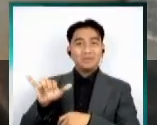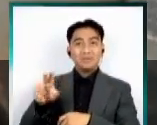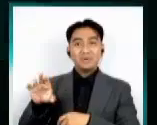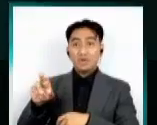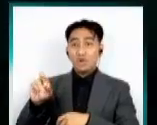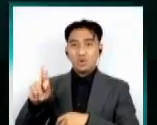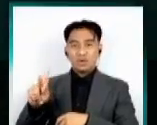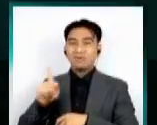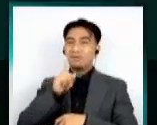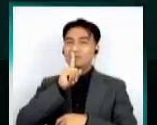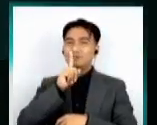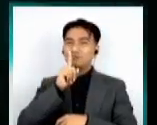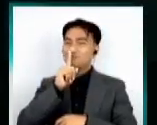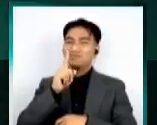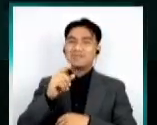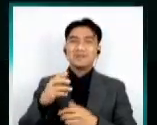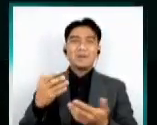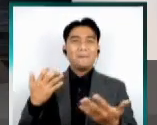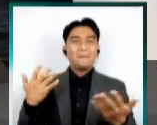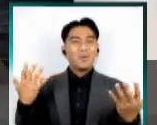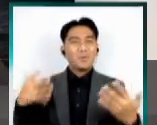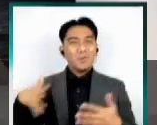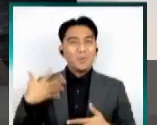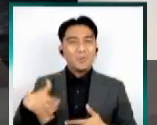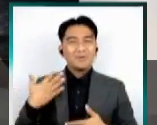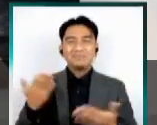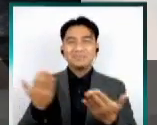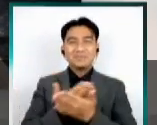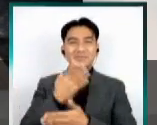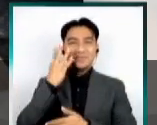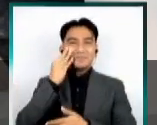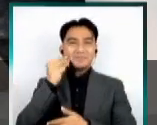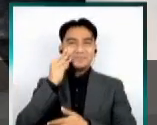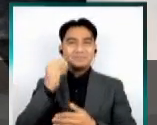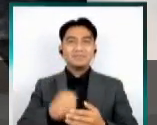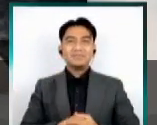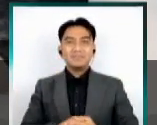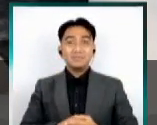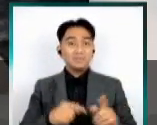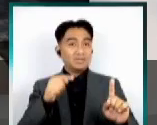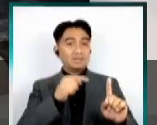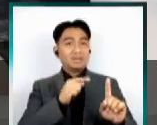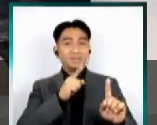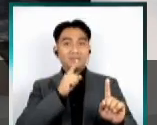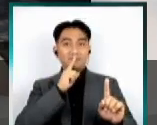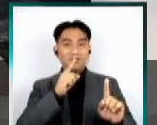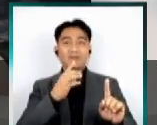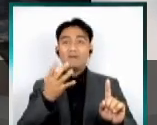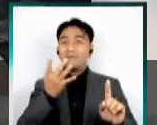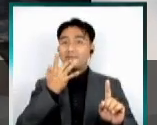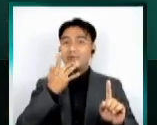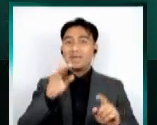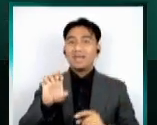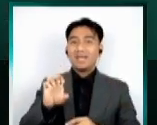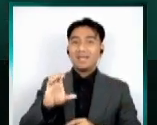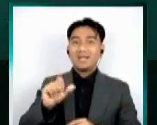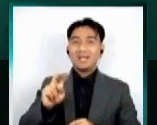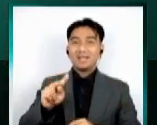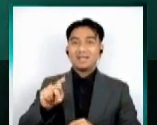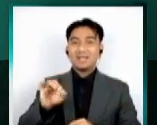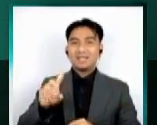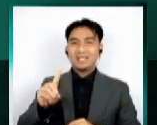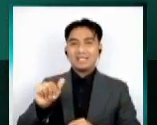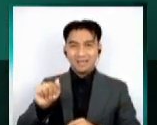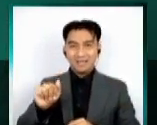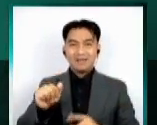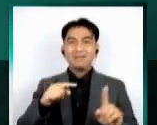it's a big thing. At ang Encantadia, all-time favorite pala ng kanyang anak. Mabuti raw at na-pull off niya sa tulong ng